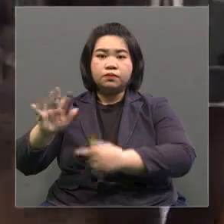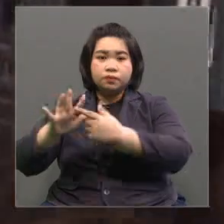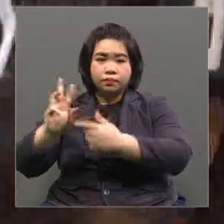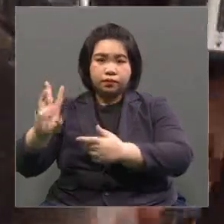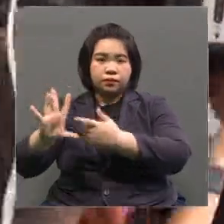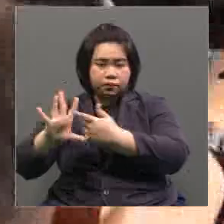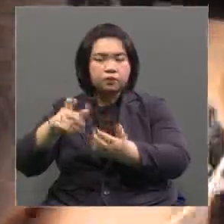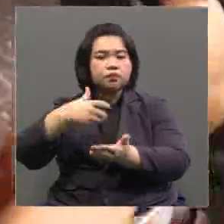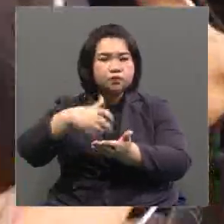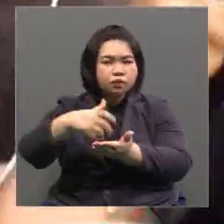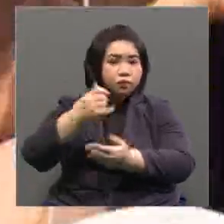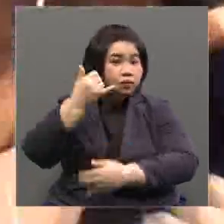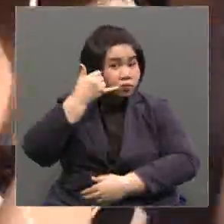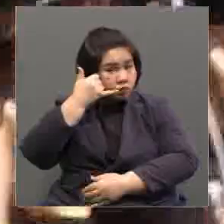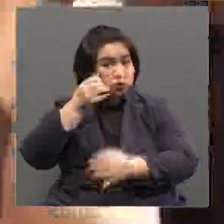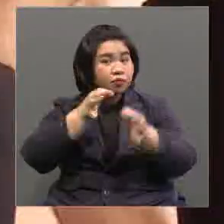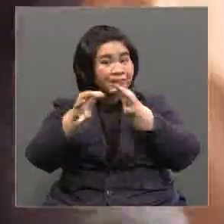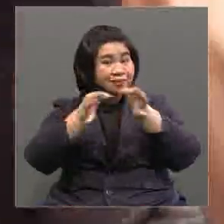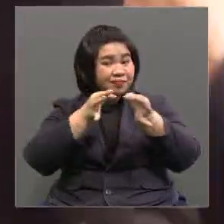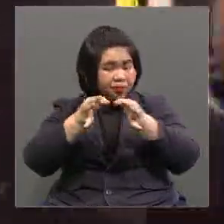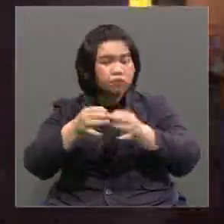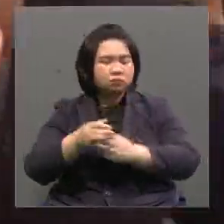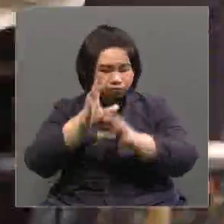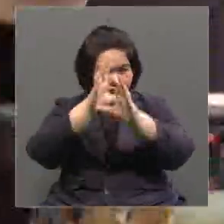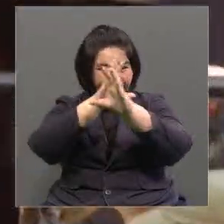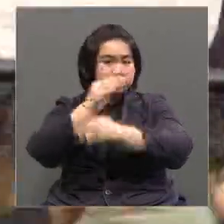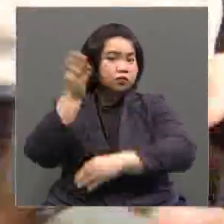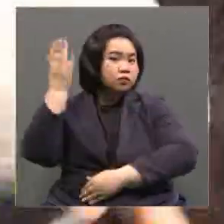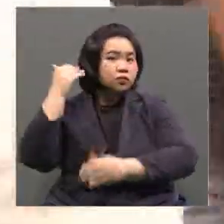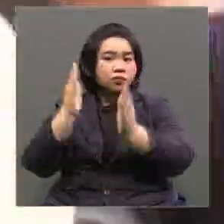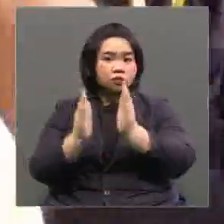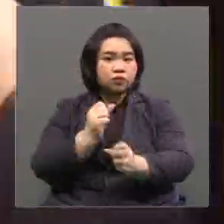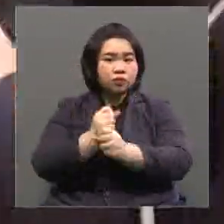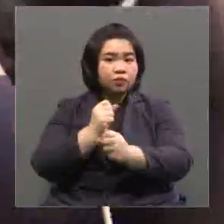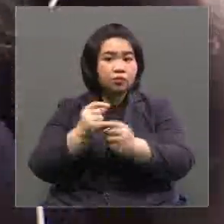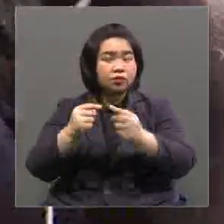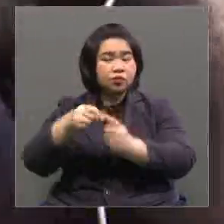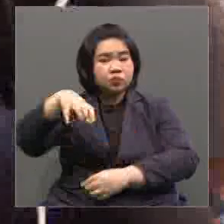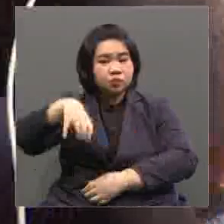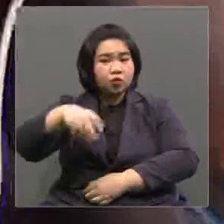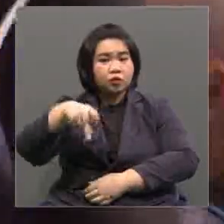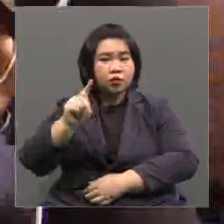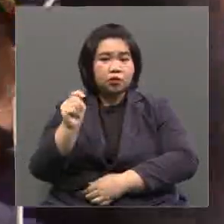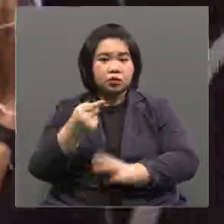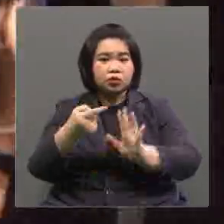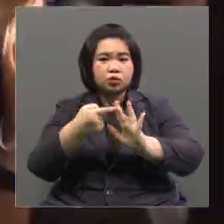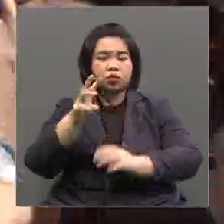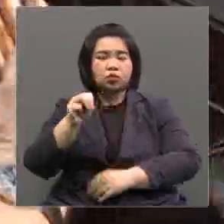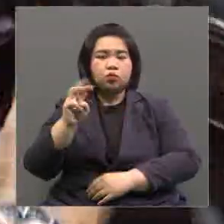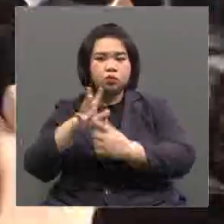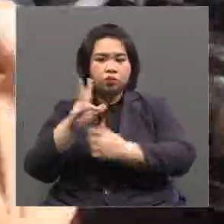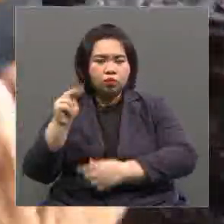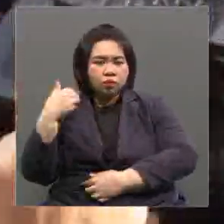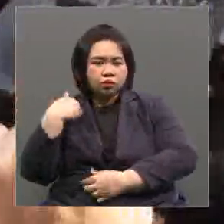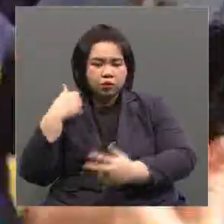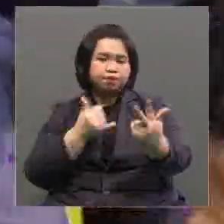เผยกับทิมพข่าวผ่านทางโทรศัพท์ว่านะครับเมื่อคืนที่ผ่านมานั้นพนักงานสอบสวนของสนปทุมวันเดินทางมาสอบปากคำผู้